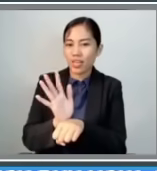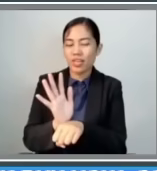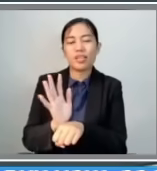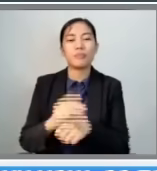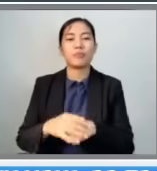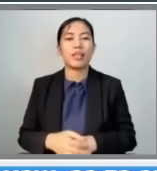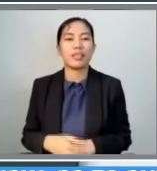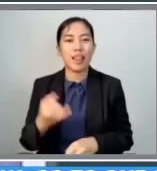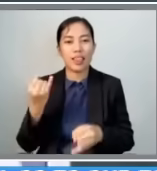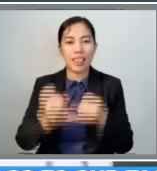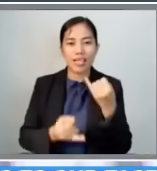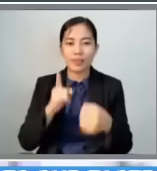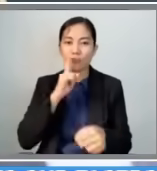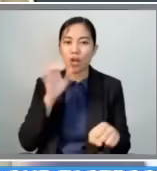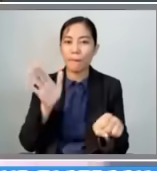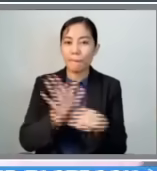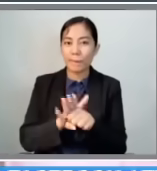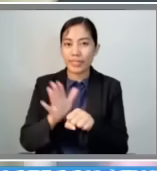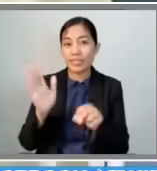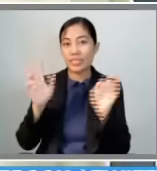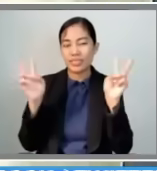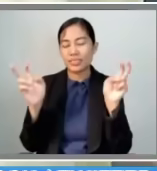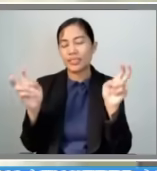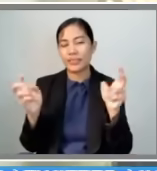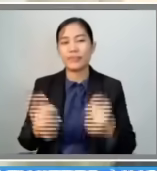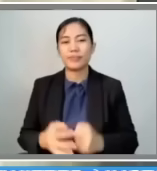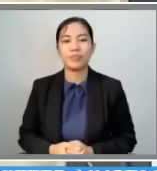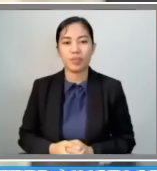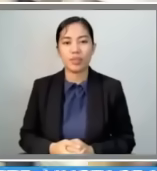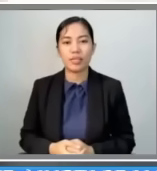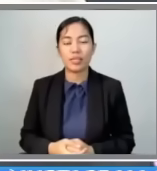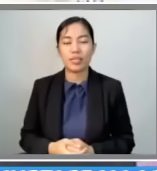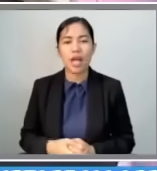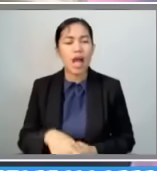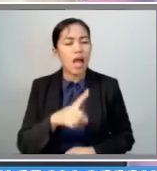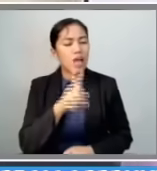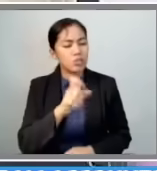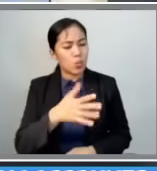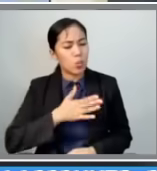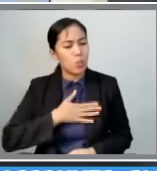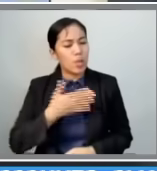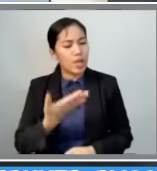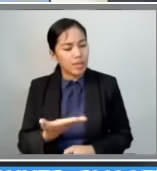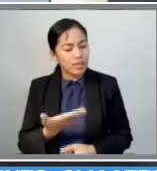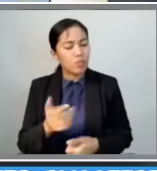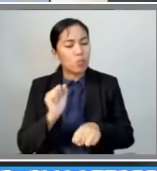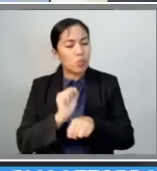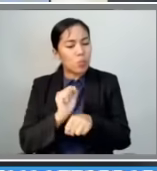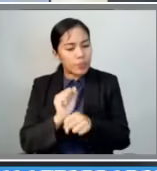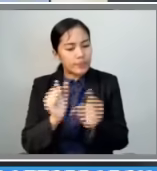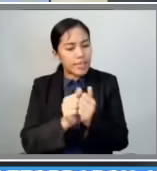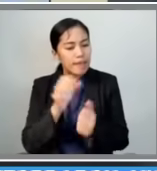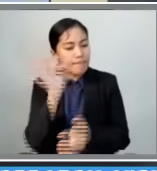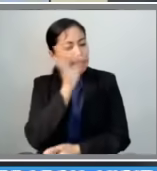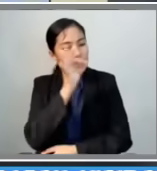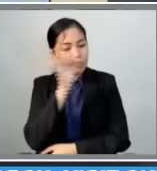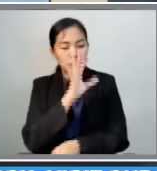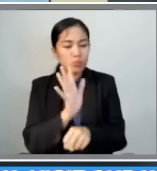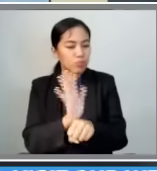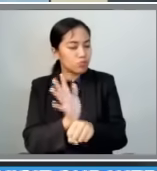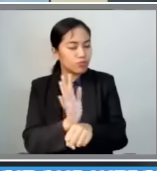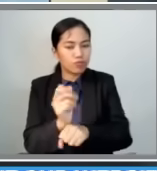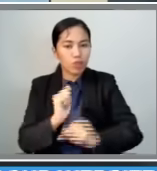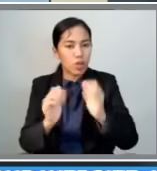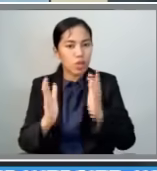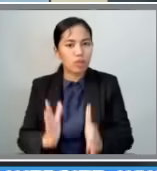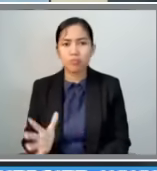siyang makipag-collab sa mga Pinoy, ito ang sagot ni Tor. เปิดเต็มที่มากๆครับแล้วก็ผมเป็นอีกหนึ่